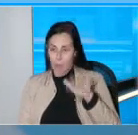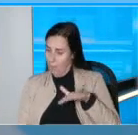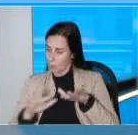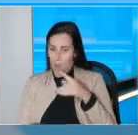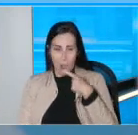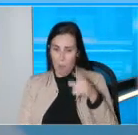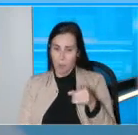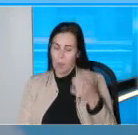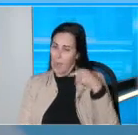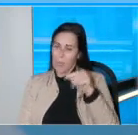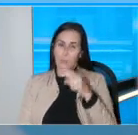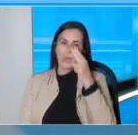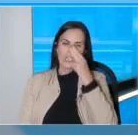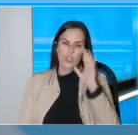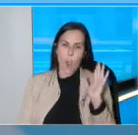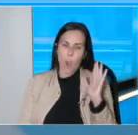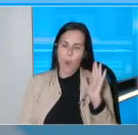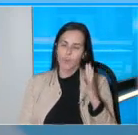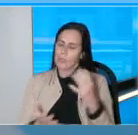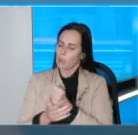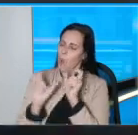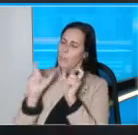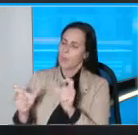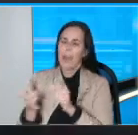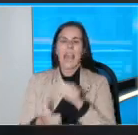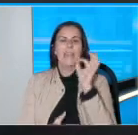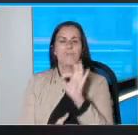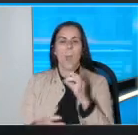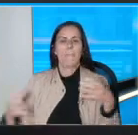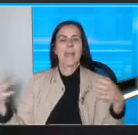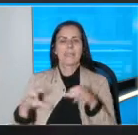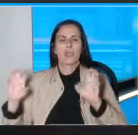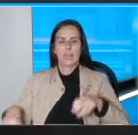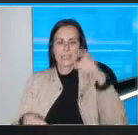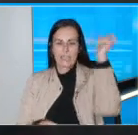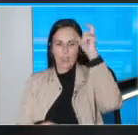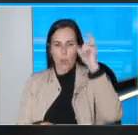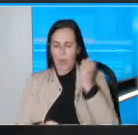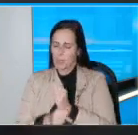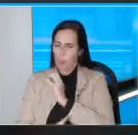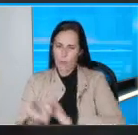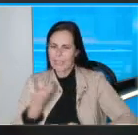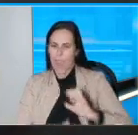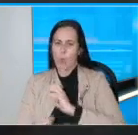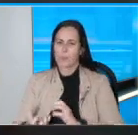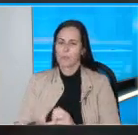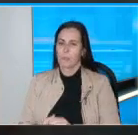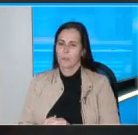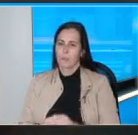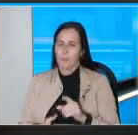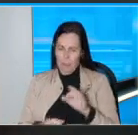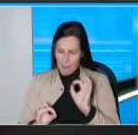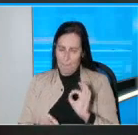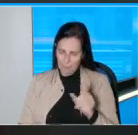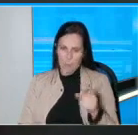בממשלה אמרו, היה פה ניסיון שסיכלנו שהיה לחבל בעצרת, נכון, או ליצור נכון. איזה כאוס בעצרת בדיוק, הפוליטית. בדיוק, המילים שהם השתמשו